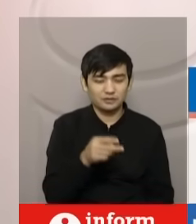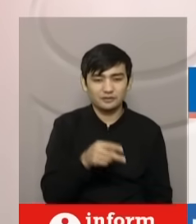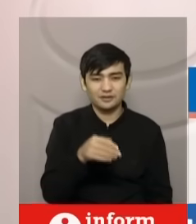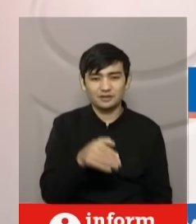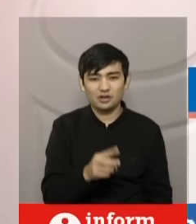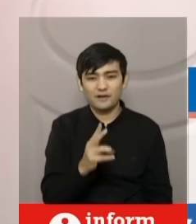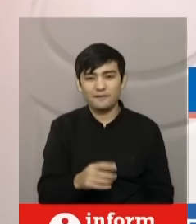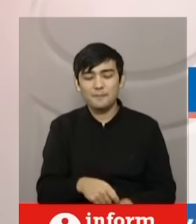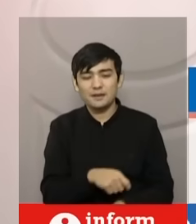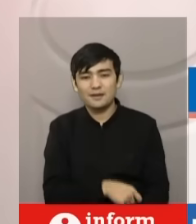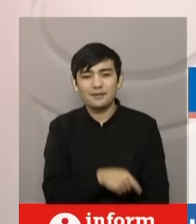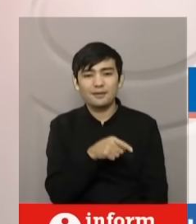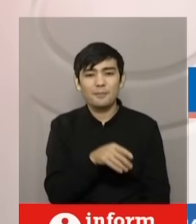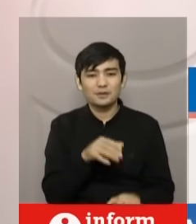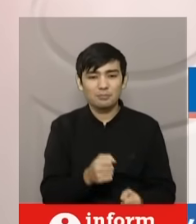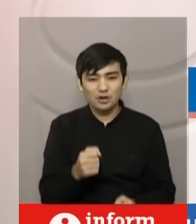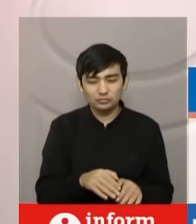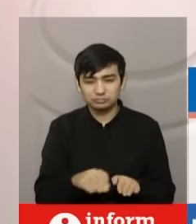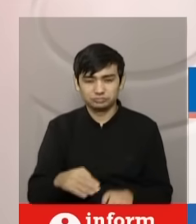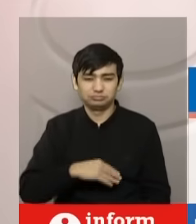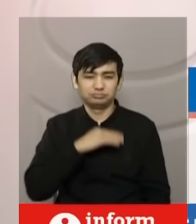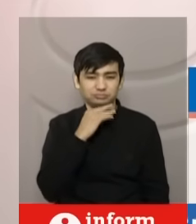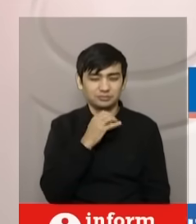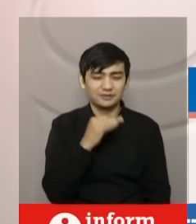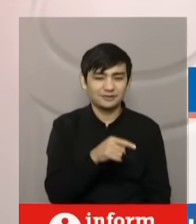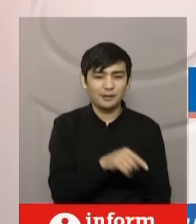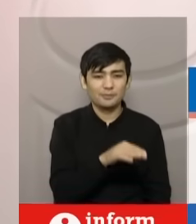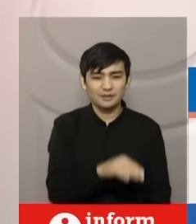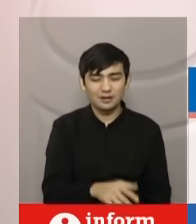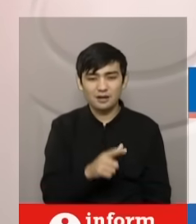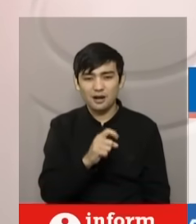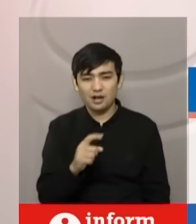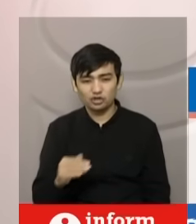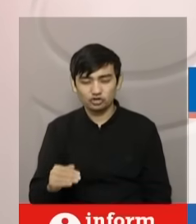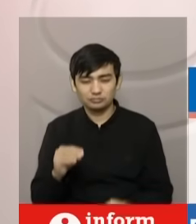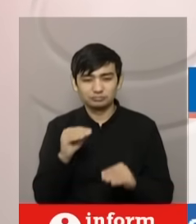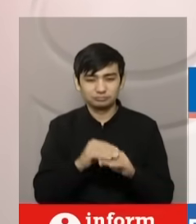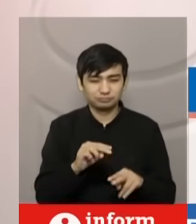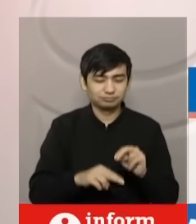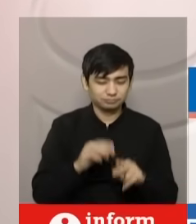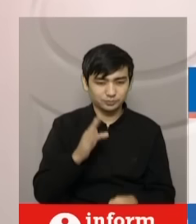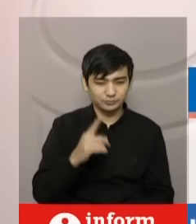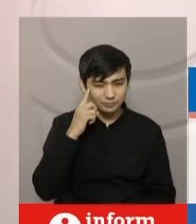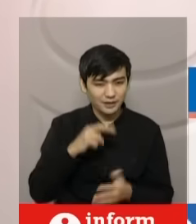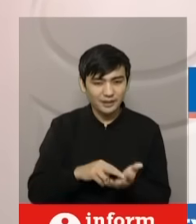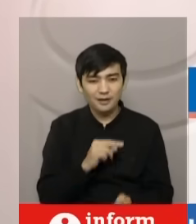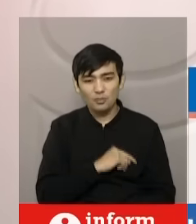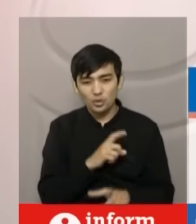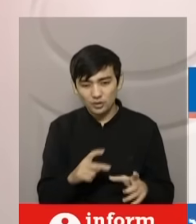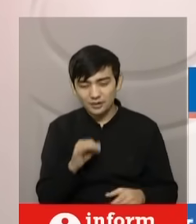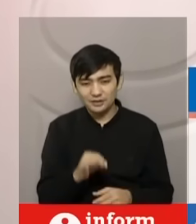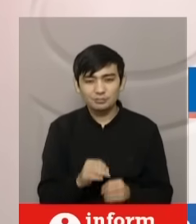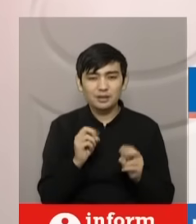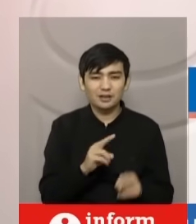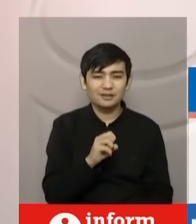шаршы метр. Ол жерде көлік қоятын аумақ та жеткілікті. Сол жерге кең гараж салу жоспарда бар. Сол жерде қызметкерлер әкімшілік